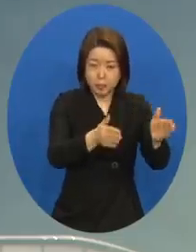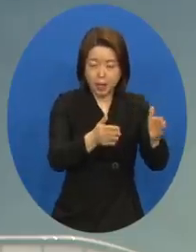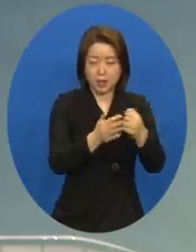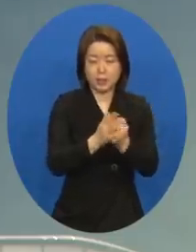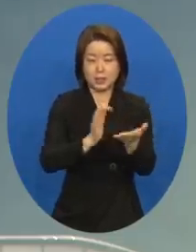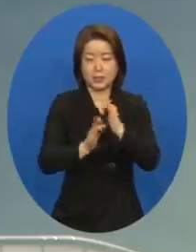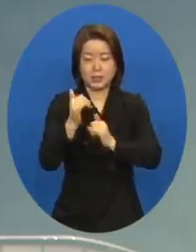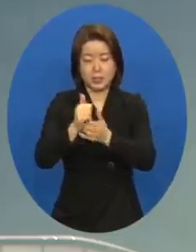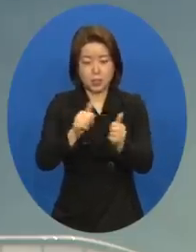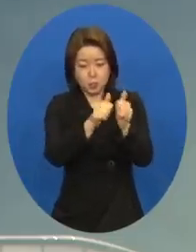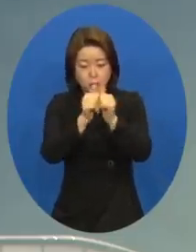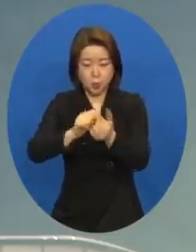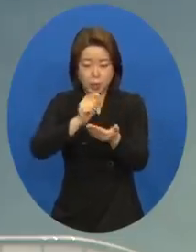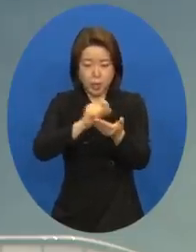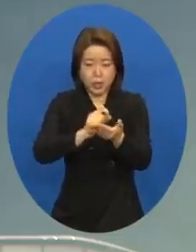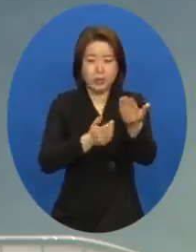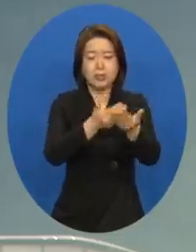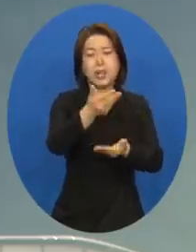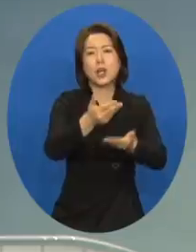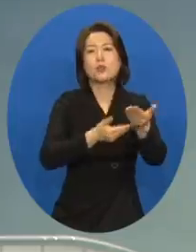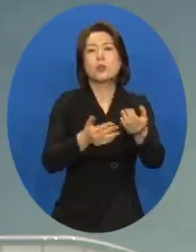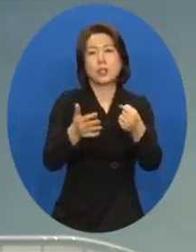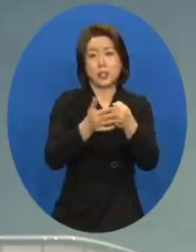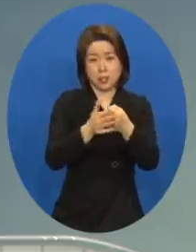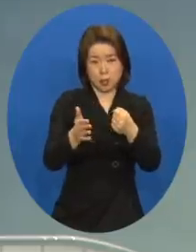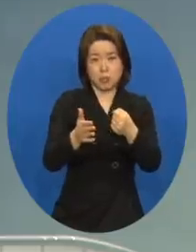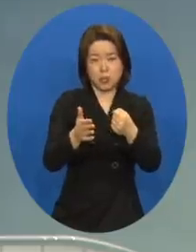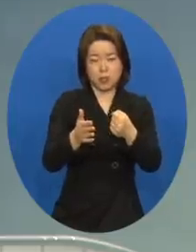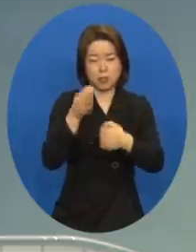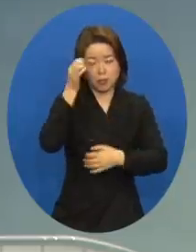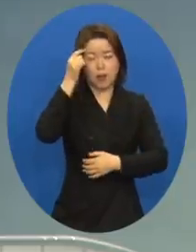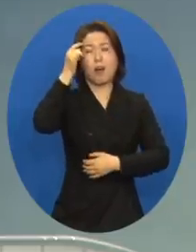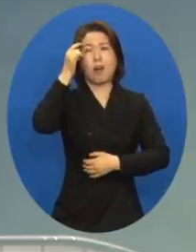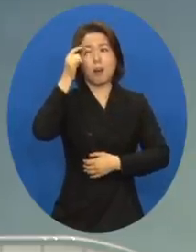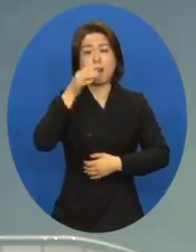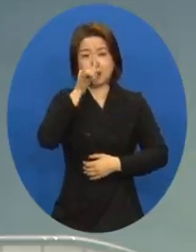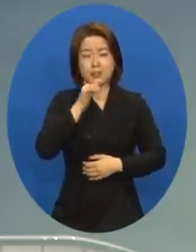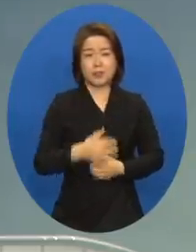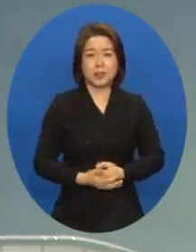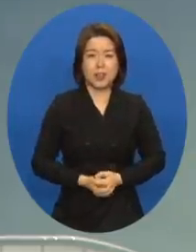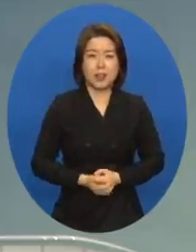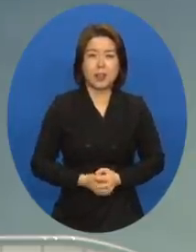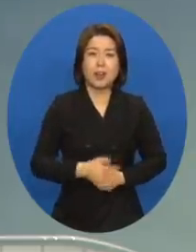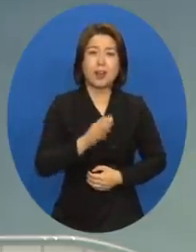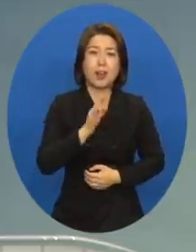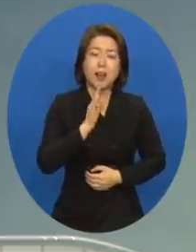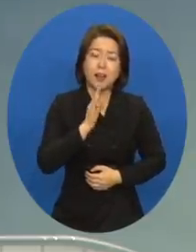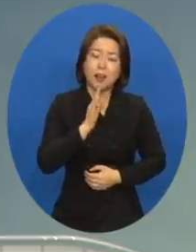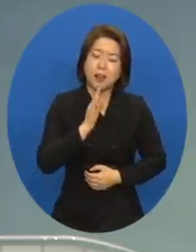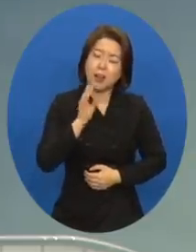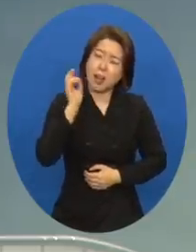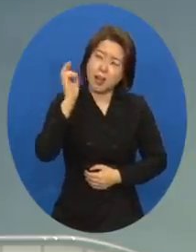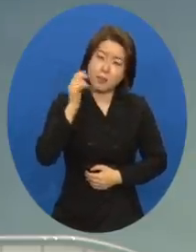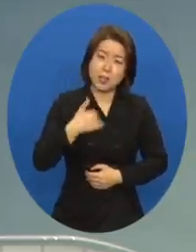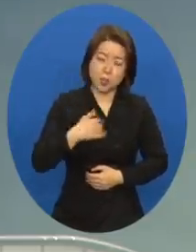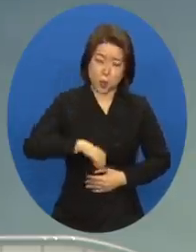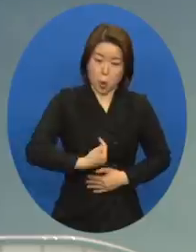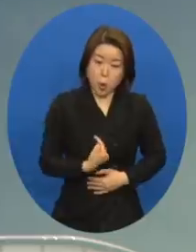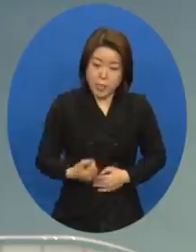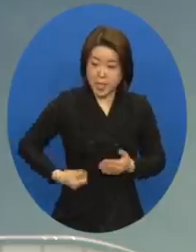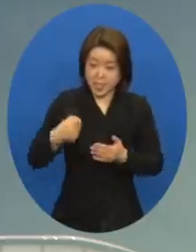동행 일기를 썼었기 때문이라는 사실을 깨달았습니다. 아마 저 혼자서 그렇게